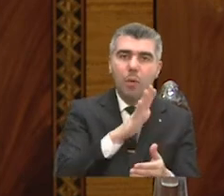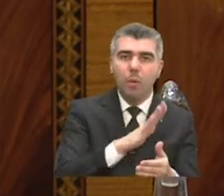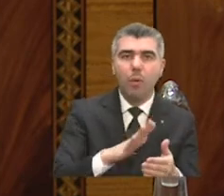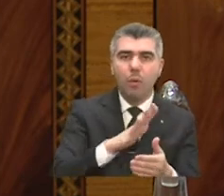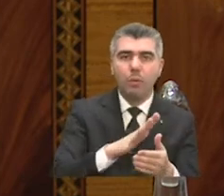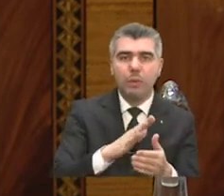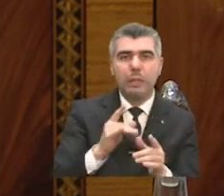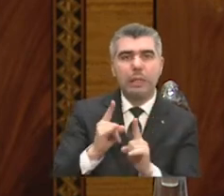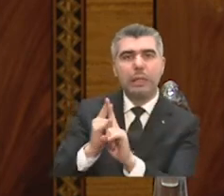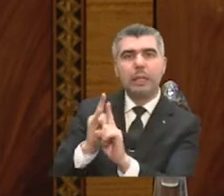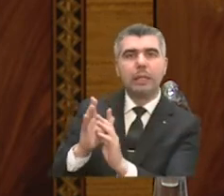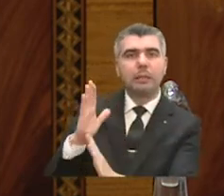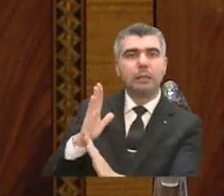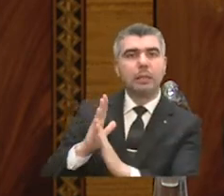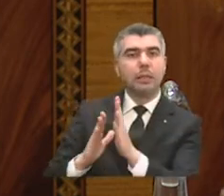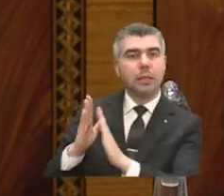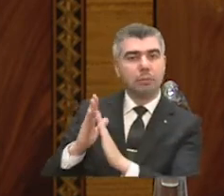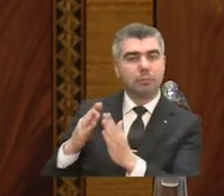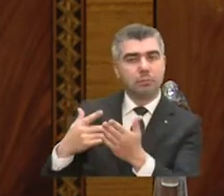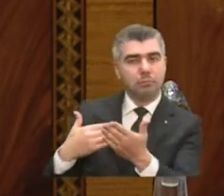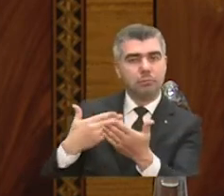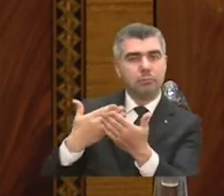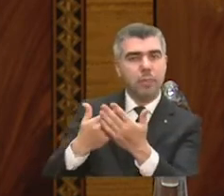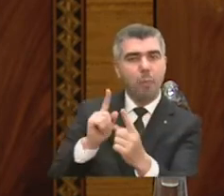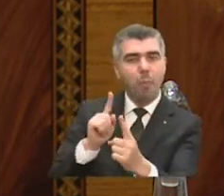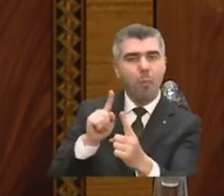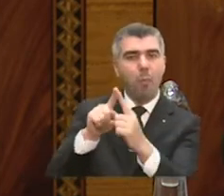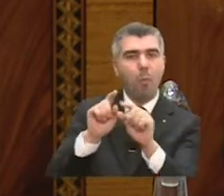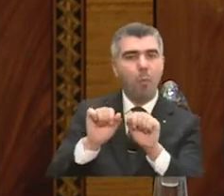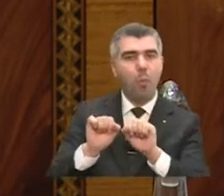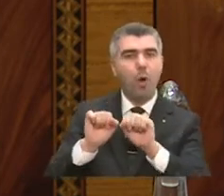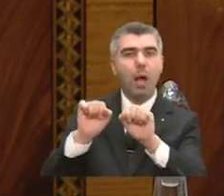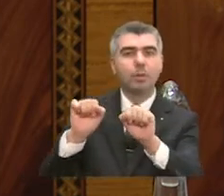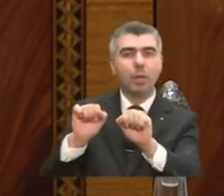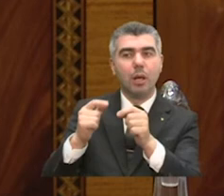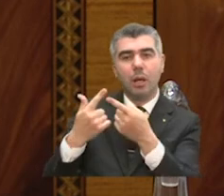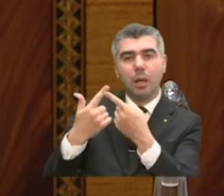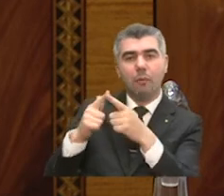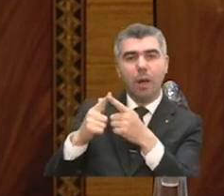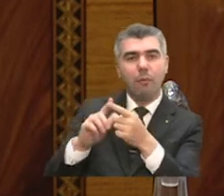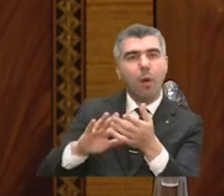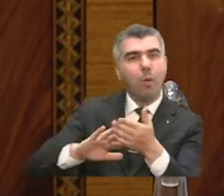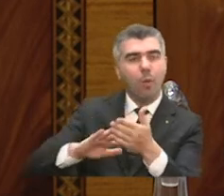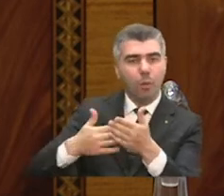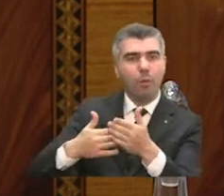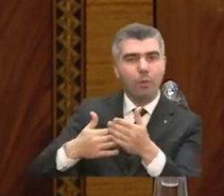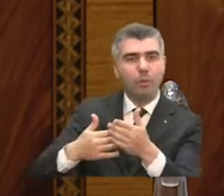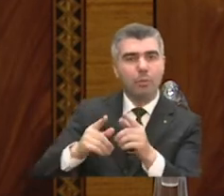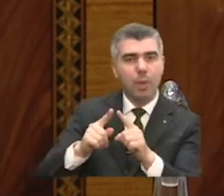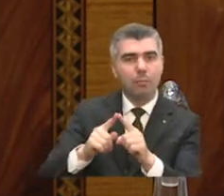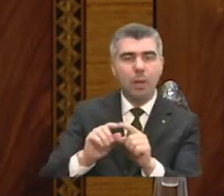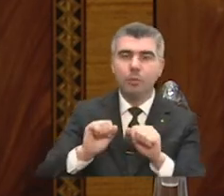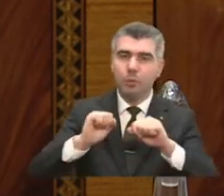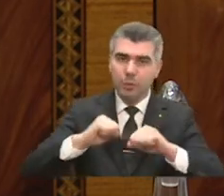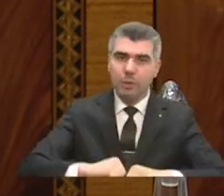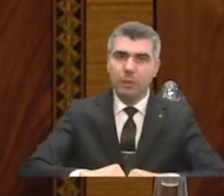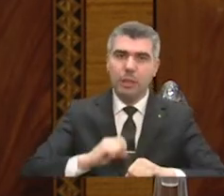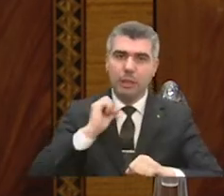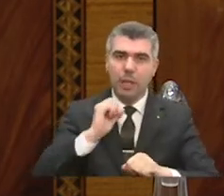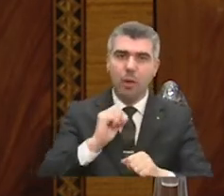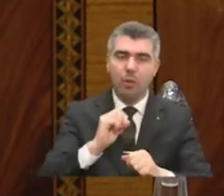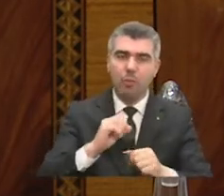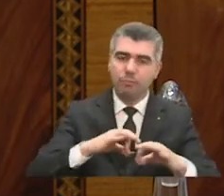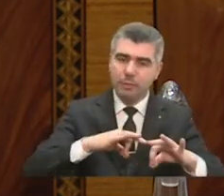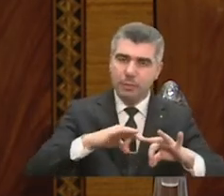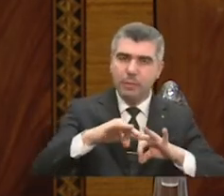session qui témoigne du consensus de toute la nation marocaine pour faire face à